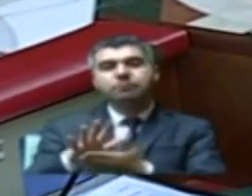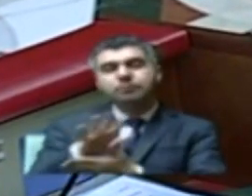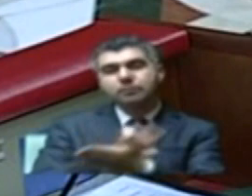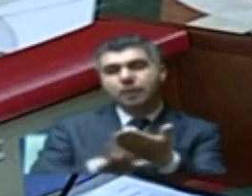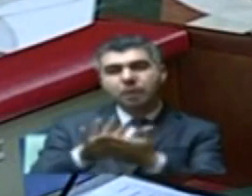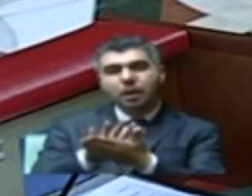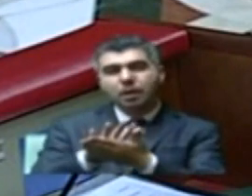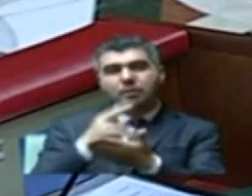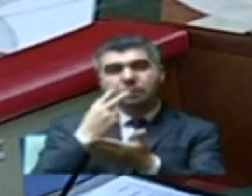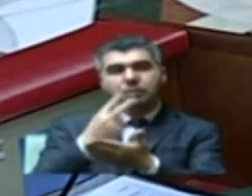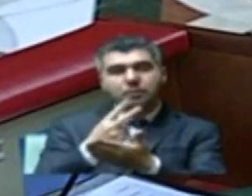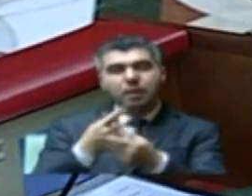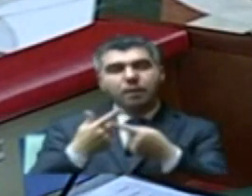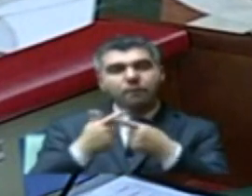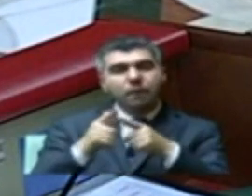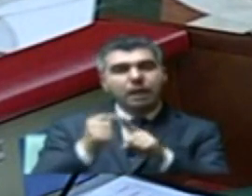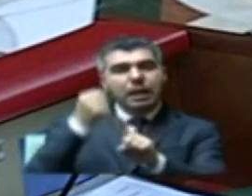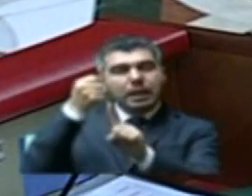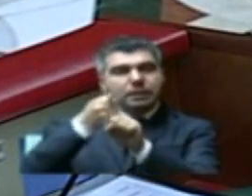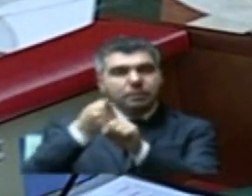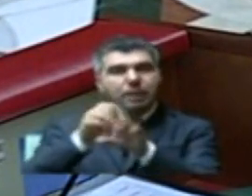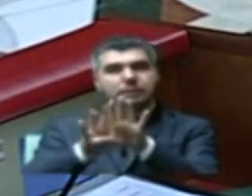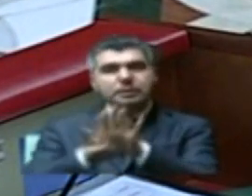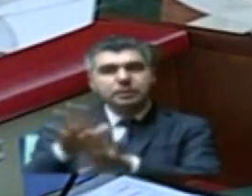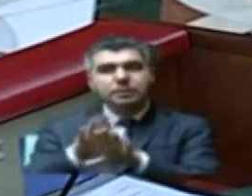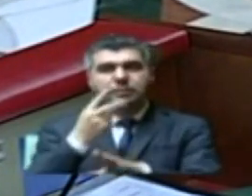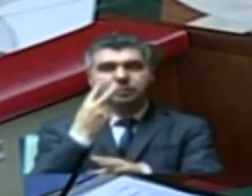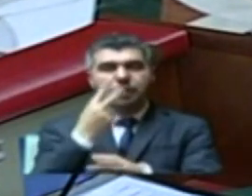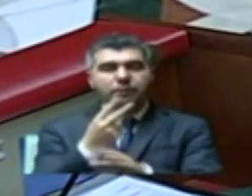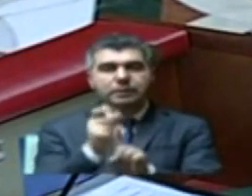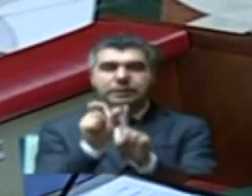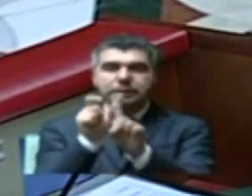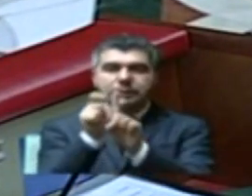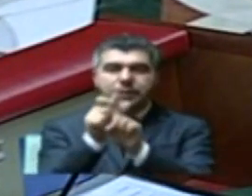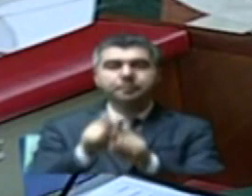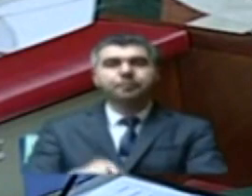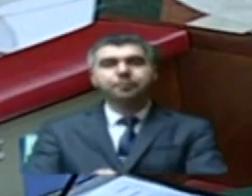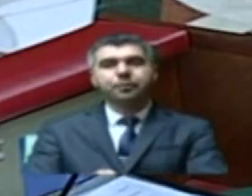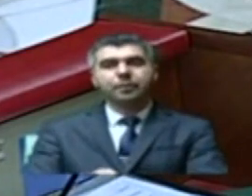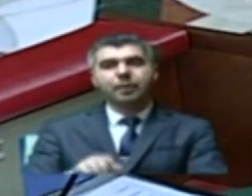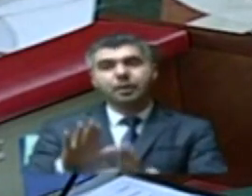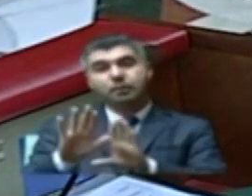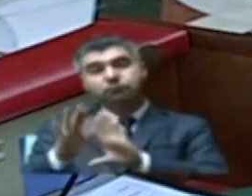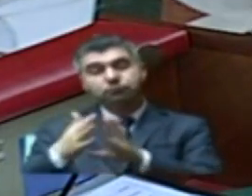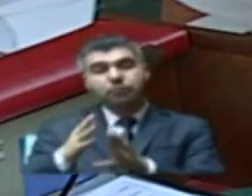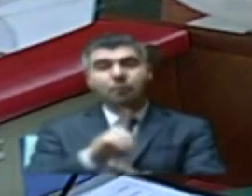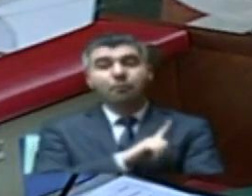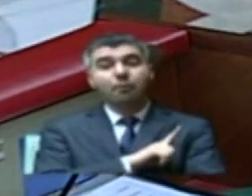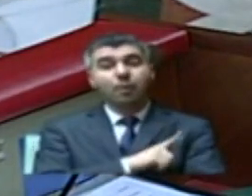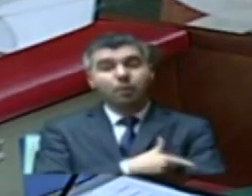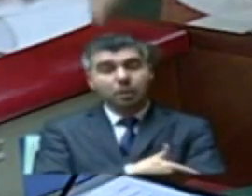وهذا الحمد لله هذا العمل راه غادي في إطاره الرقابي. درنا تقريبا الرقابه ومشات الشرطه البيئيه